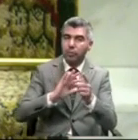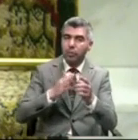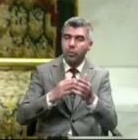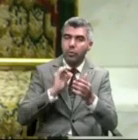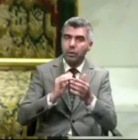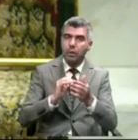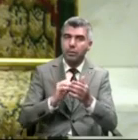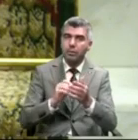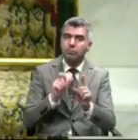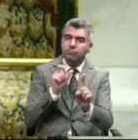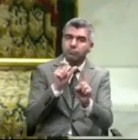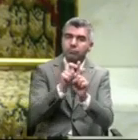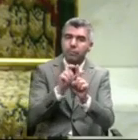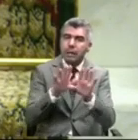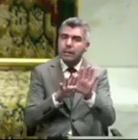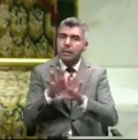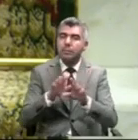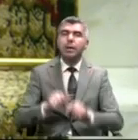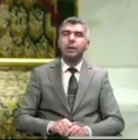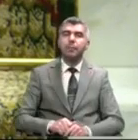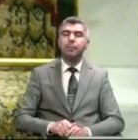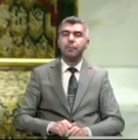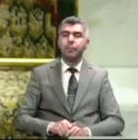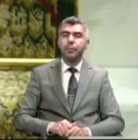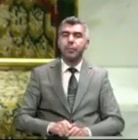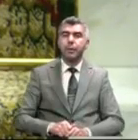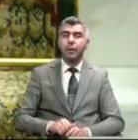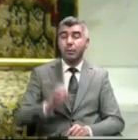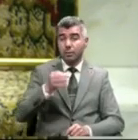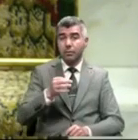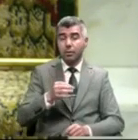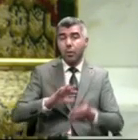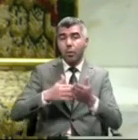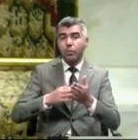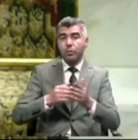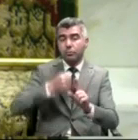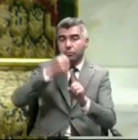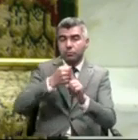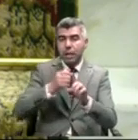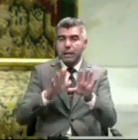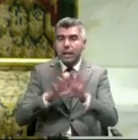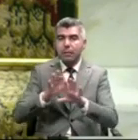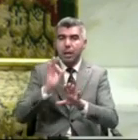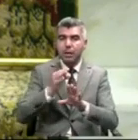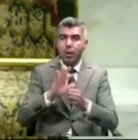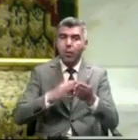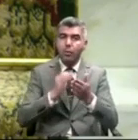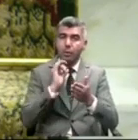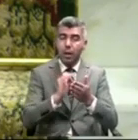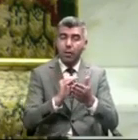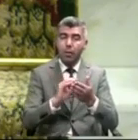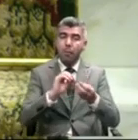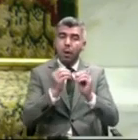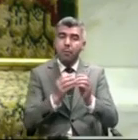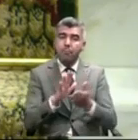قصد تحصيني وحسن تدبيره وفي هذا السياق لا ننكر المجهود الذي تقومون به والتدوير المعقله لهذا المجال المرتبط بعده